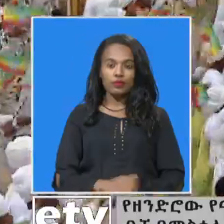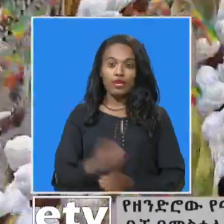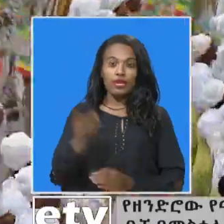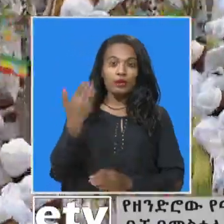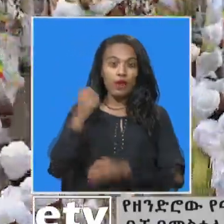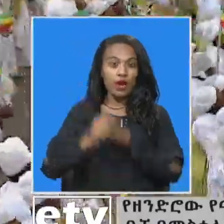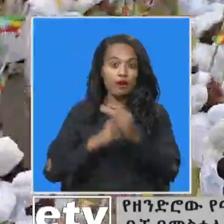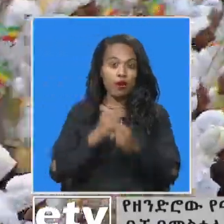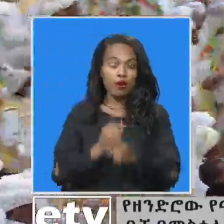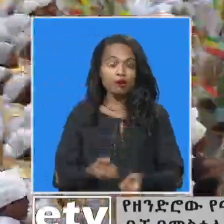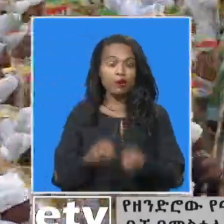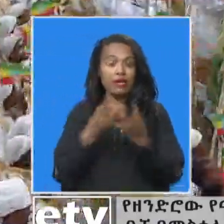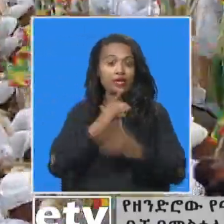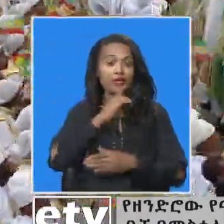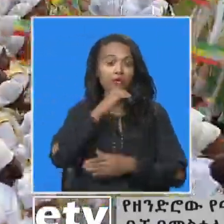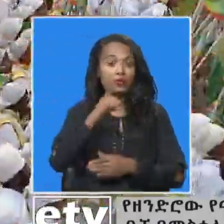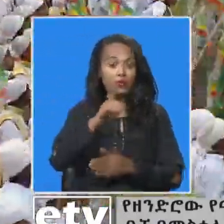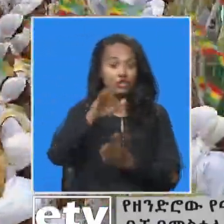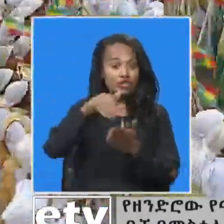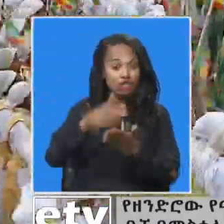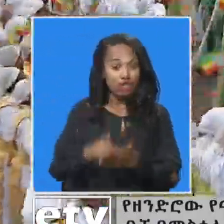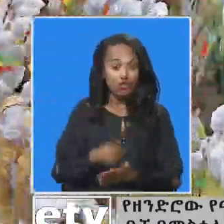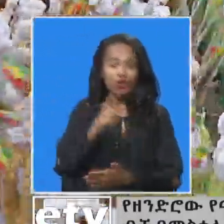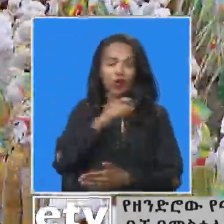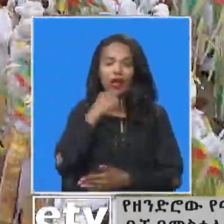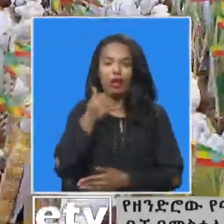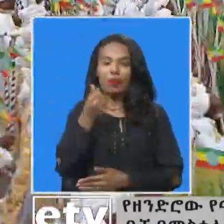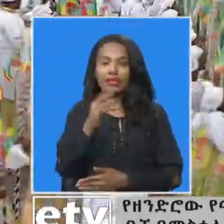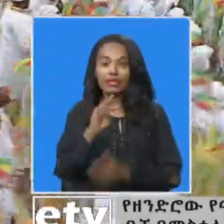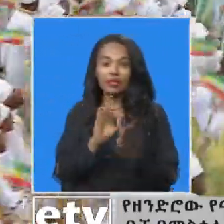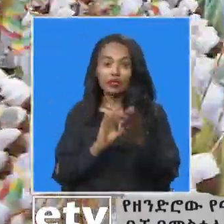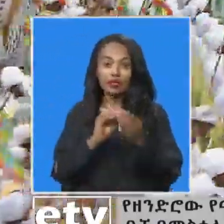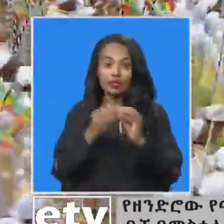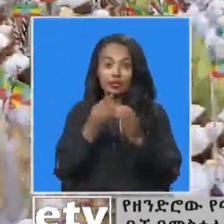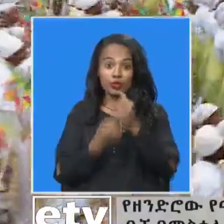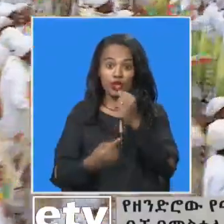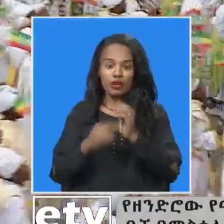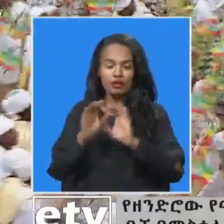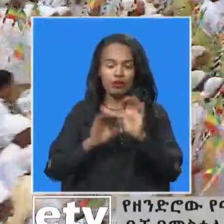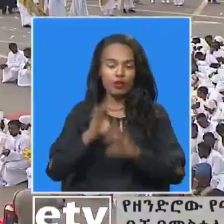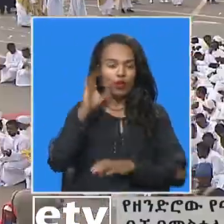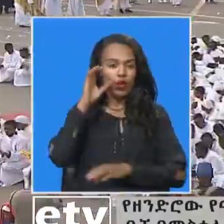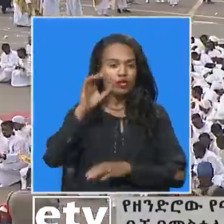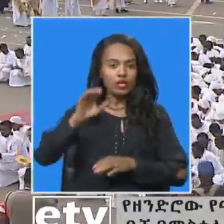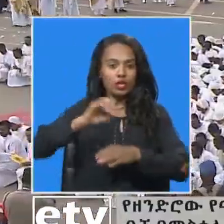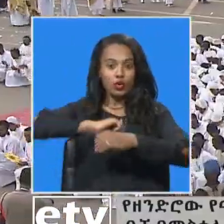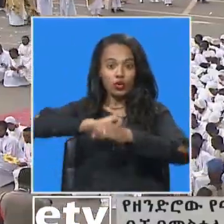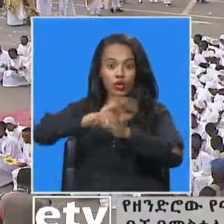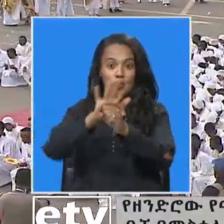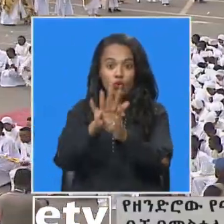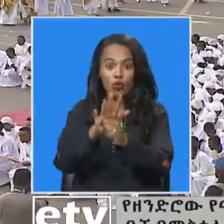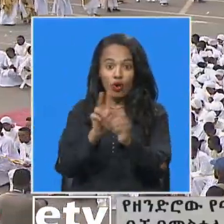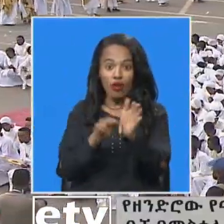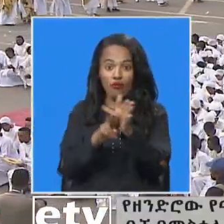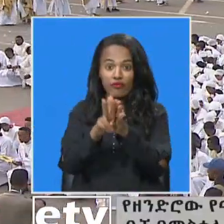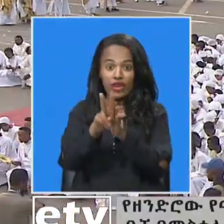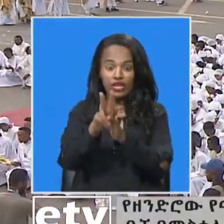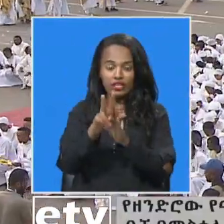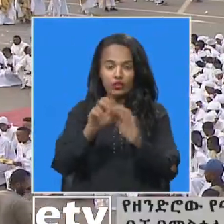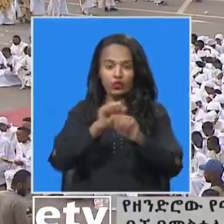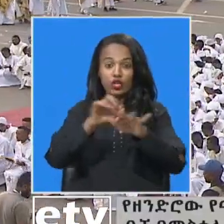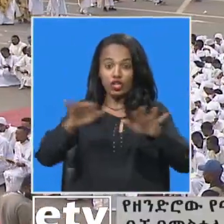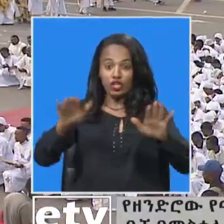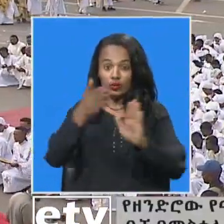ባለፈው ዓመት በርካታ እውነቶች እንዲታጠፉ አሊያም በጥቂት ቁጥር ብቻ እንዲከውኑ ያስገድደው የኮሮና ቫይረስ ወይንም ኮቪድ-19